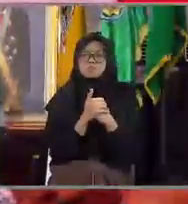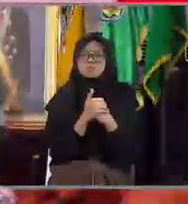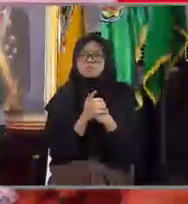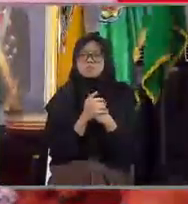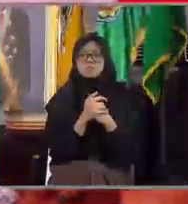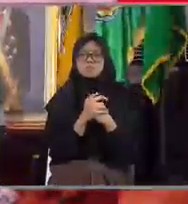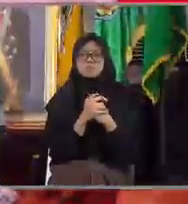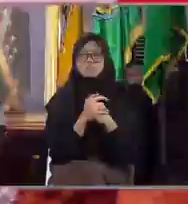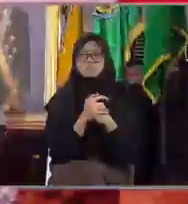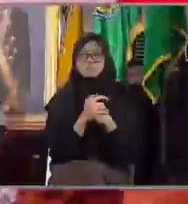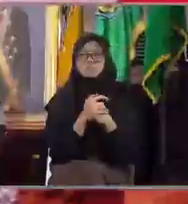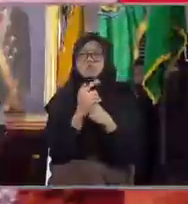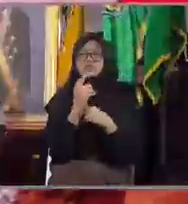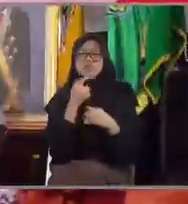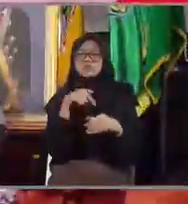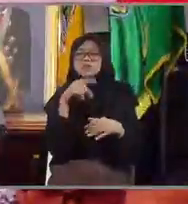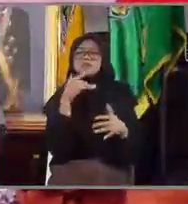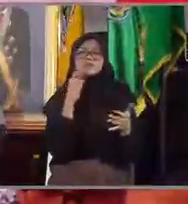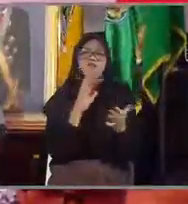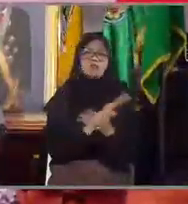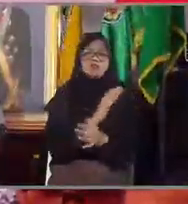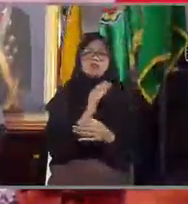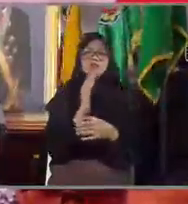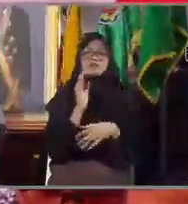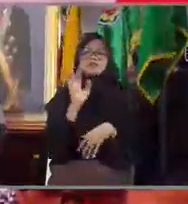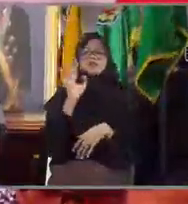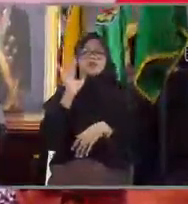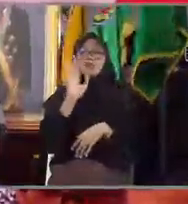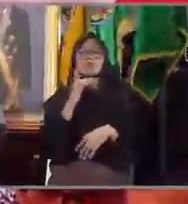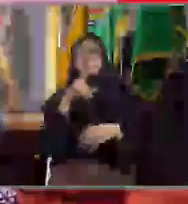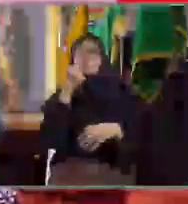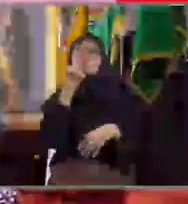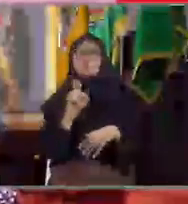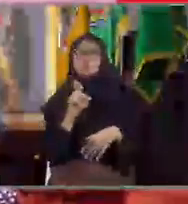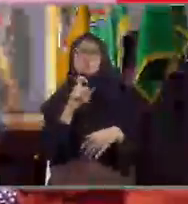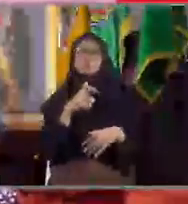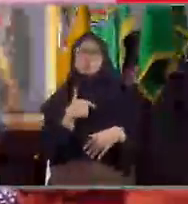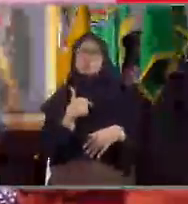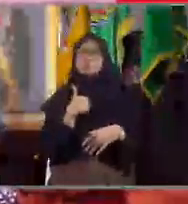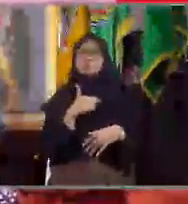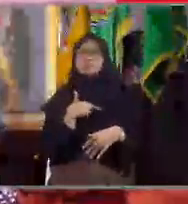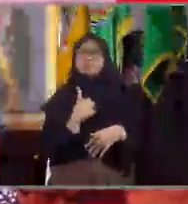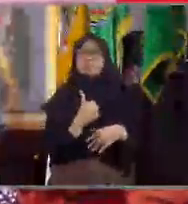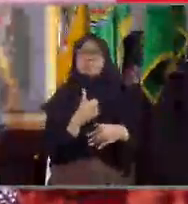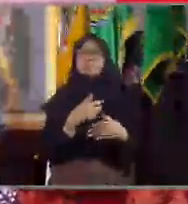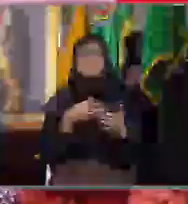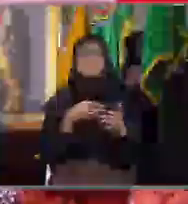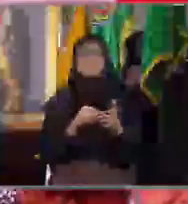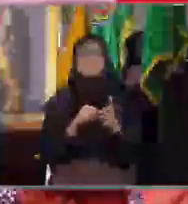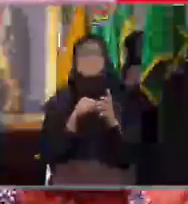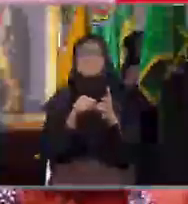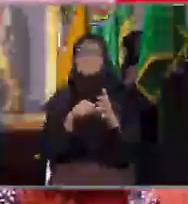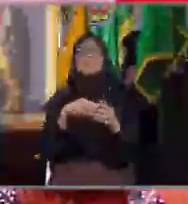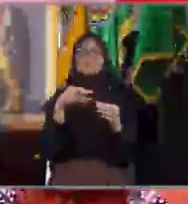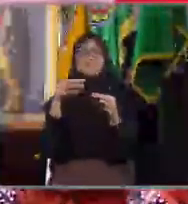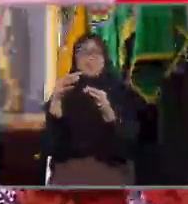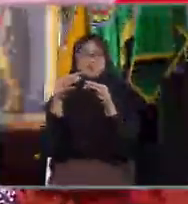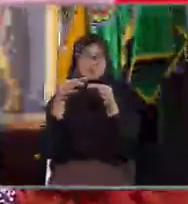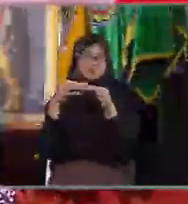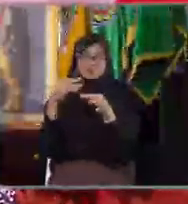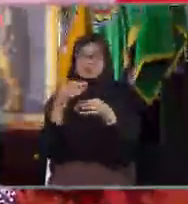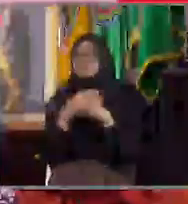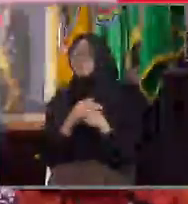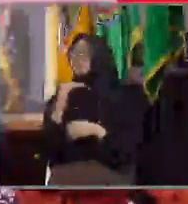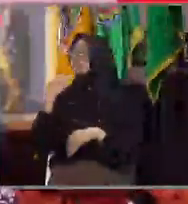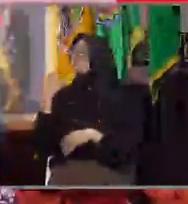dalam suatu kesempatan apabila kami diperlukan atau dibutuhkan tapi siap untuk memfasilitasi peranan siap pak dari seluruh